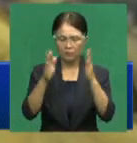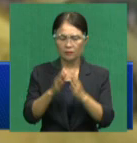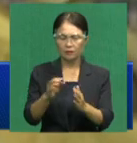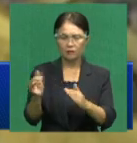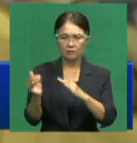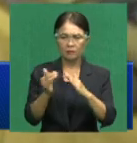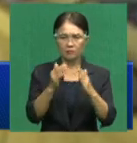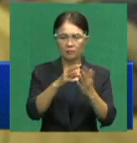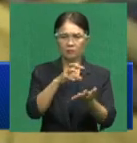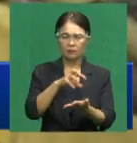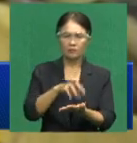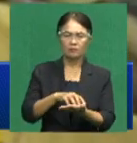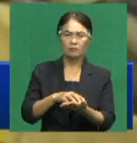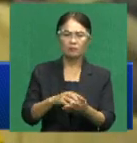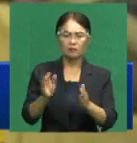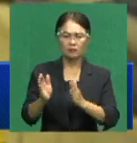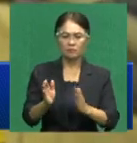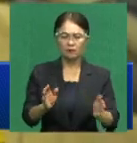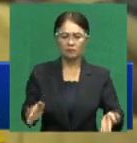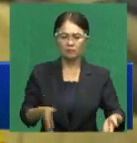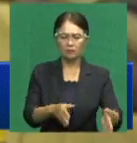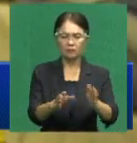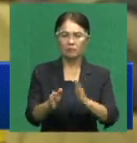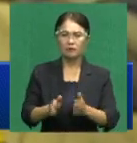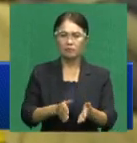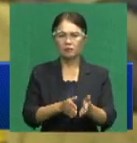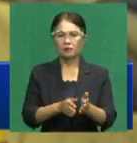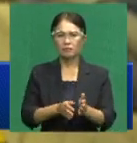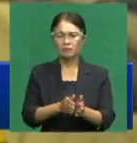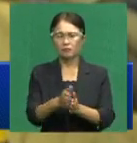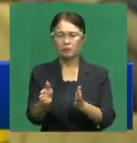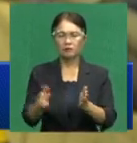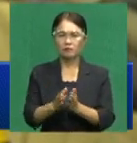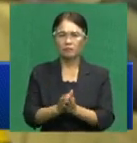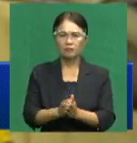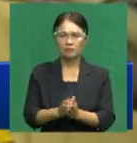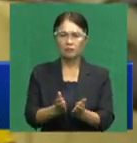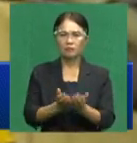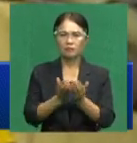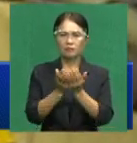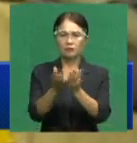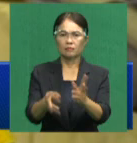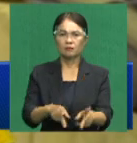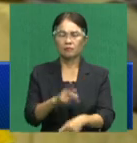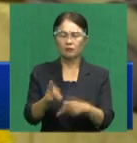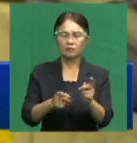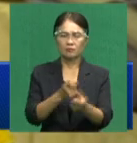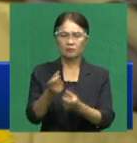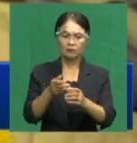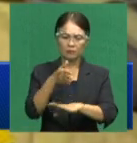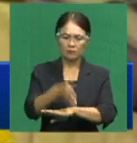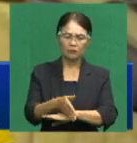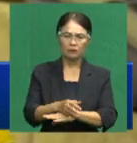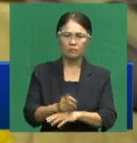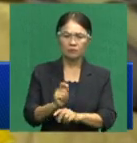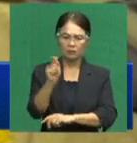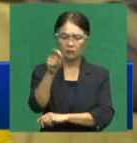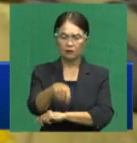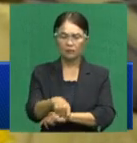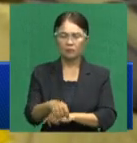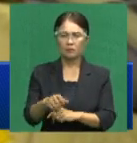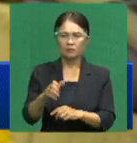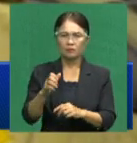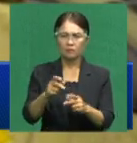សាលារាជធានីភ្នំពេញក៏បានរៀបចំផ្លូវវាងមួយទៀតគឺការដាក់សាឡាងសម្រាប់ឲ្យប្រជាពលរដ្ឋធ្វើដំណើរឆ្លងកាត់ពីកោះពេជ្រទៅកោះន